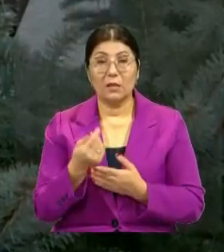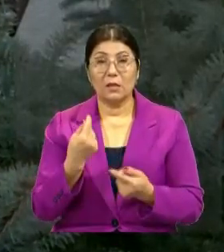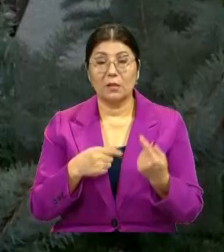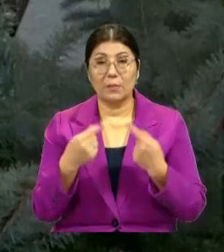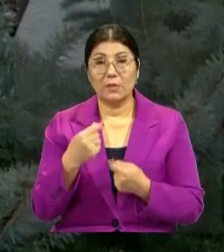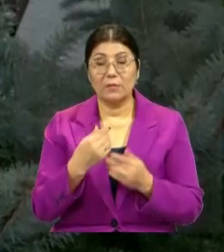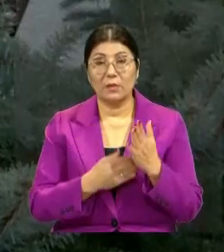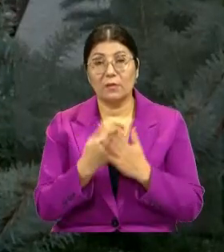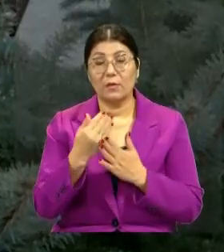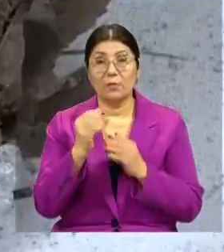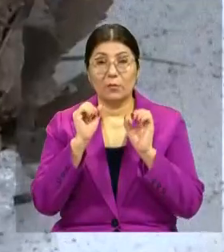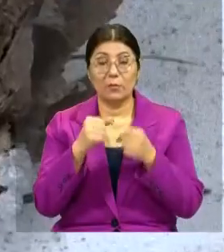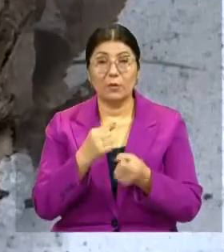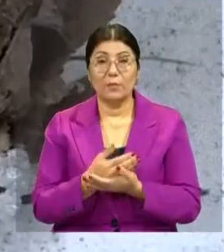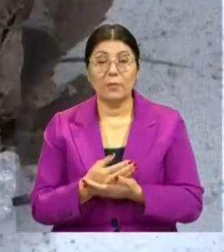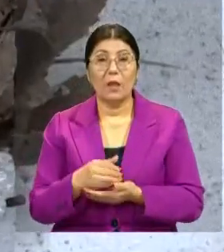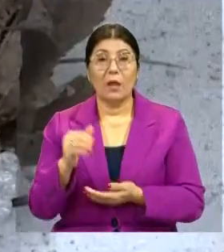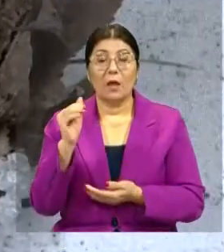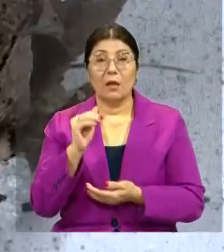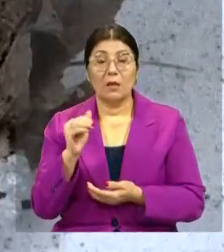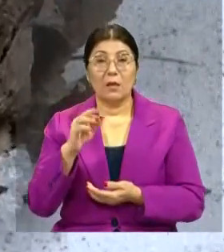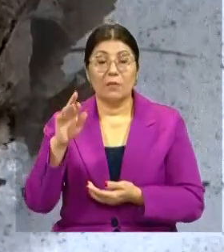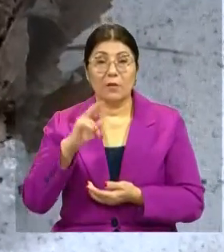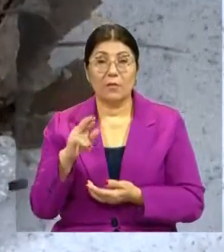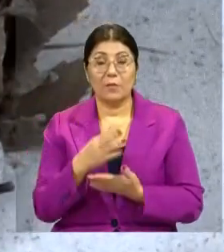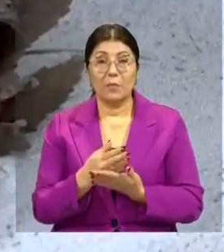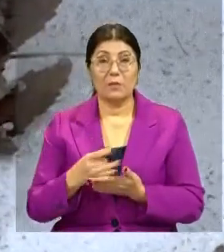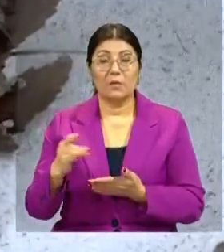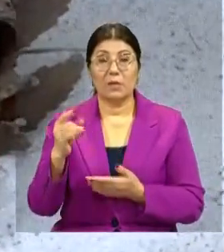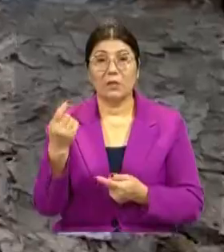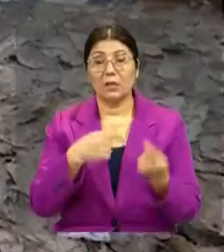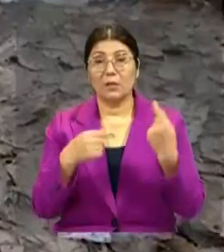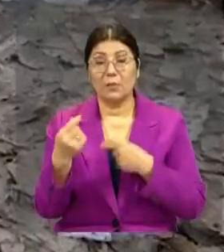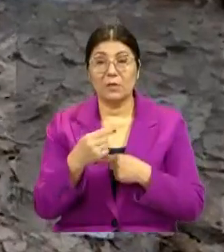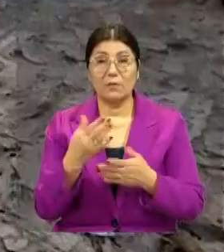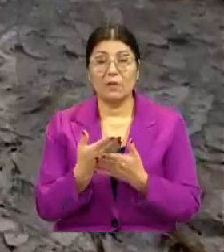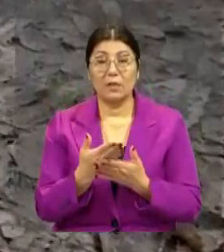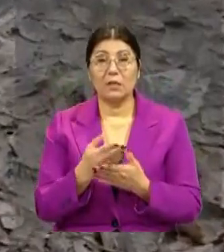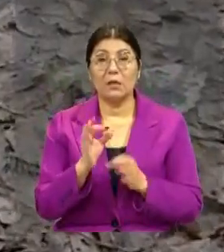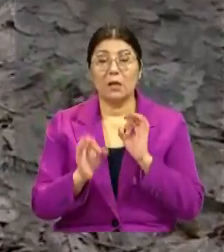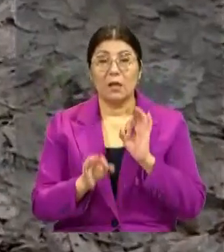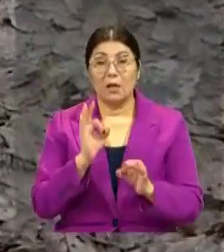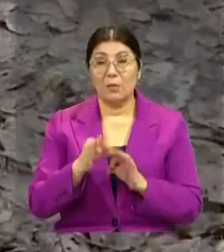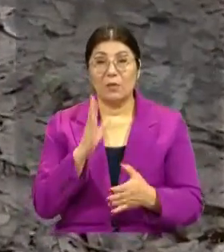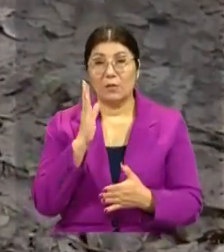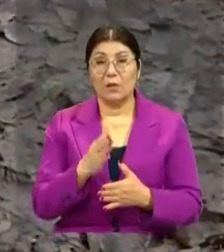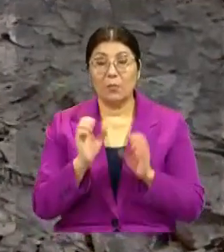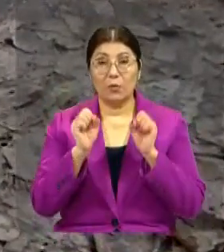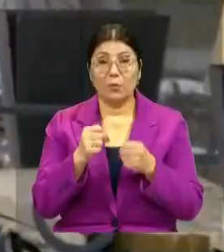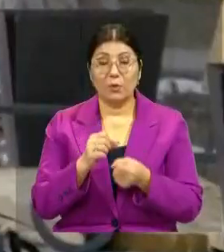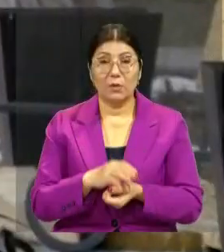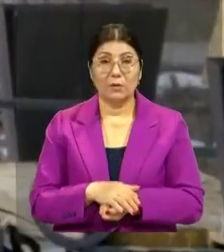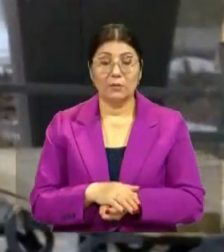қалыптыдан жоғары болуы күтіледі. Қаңтар және ақпанда жауын шашын республиканың басым бөлігінде нормаға жақын немесе одан жоғары